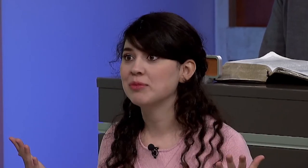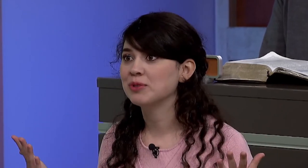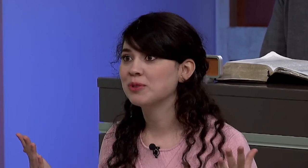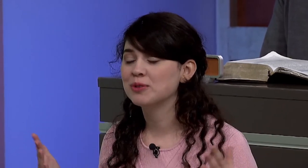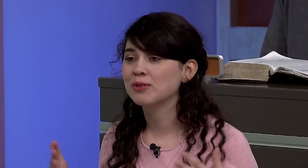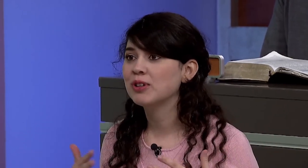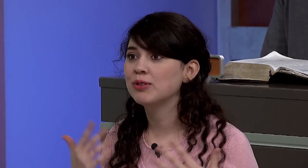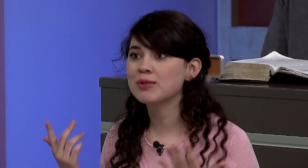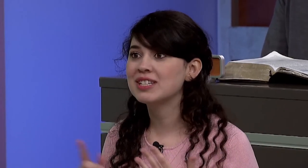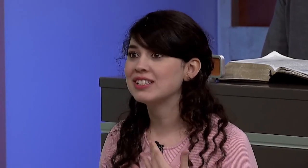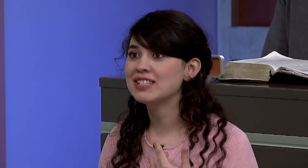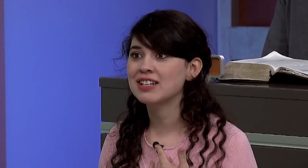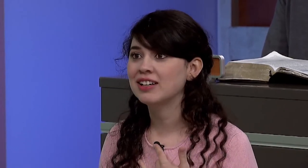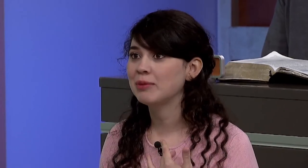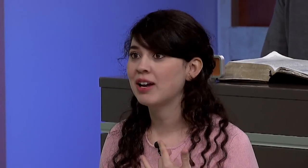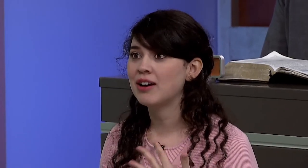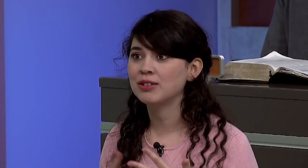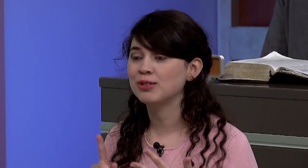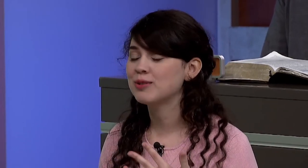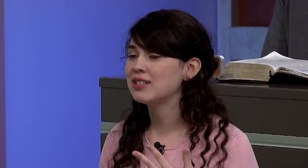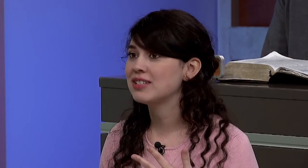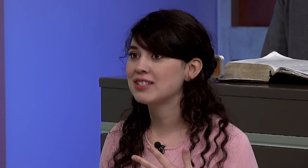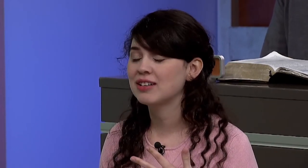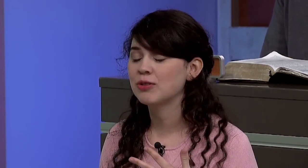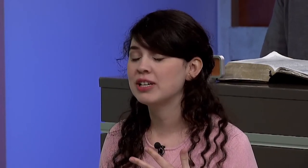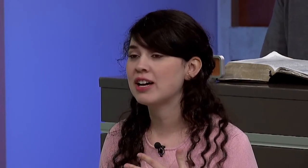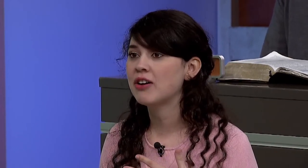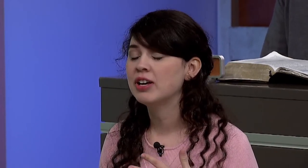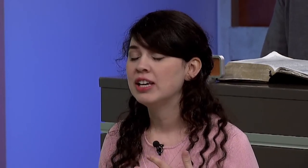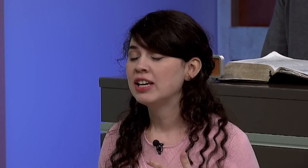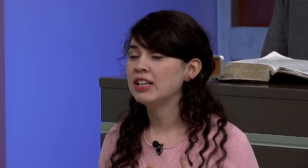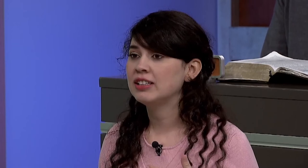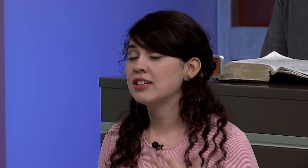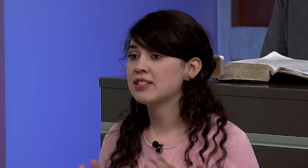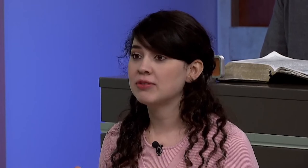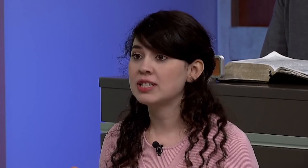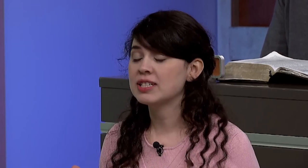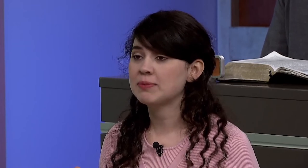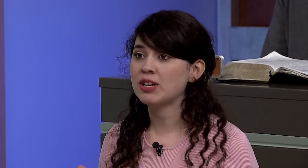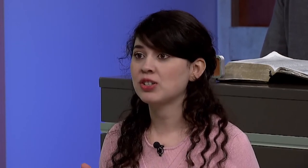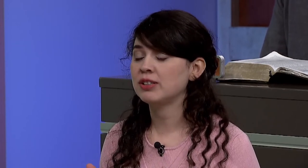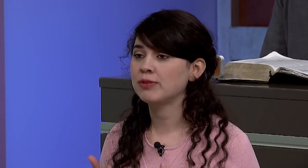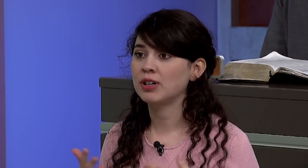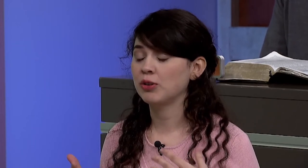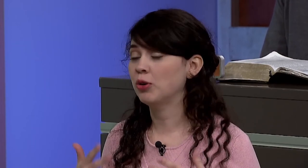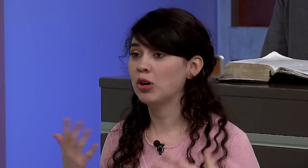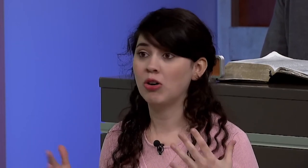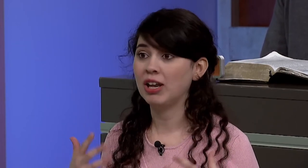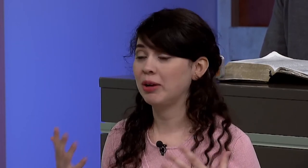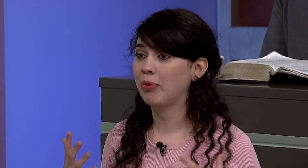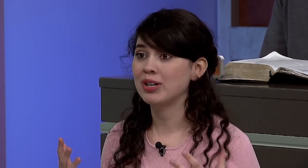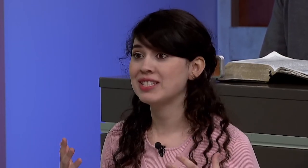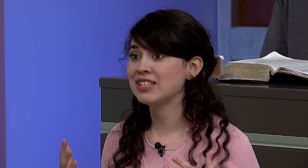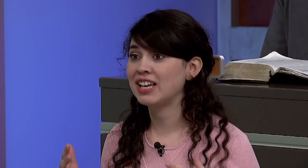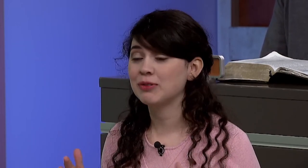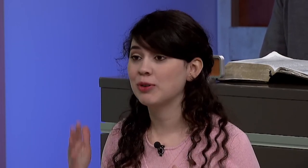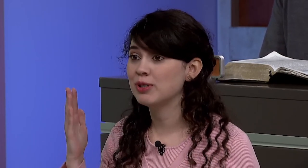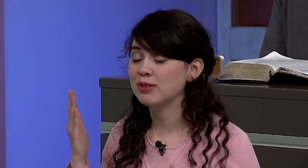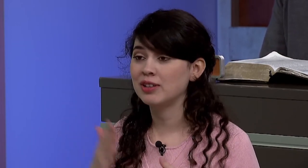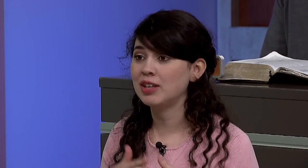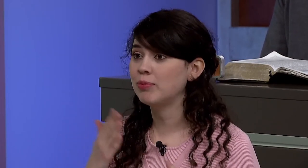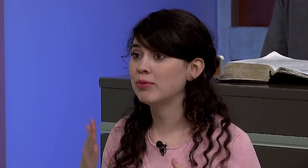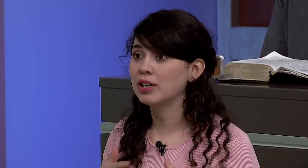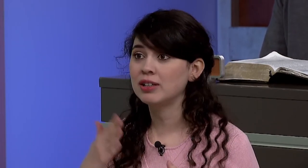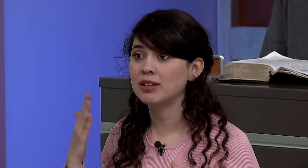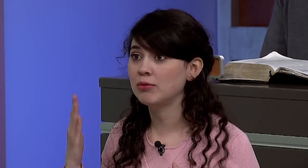czasu. Nieraz przez cały dzień nie wychodzimy z domu. Ludzie skłonni do pracoholizmu po prostu pracują bez przerwy,